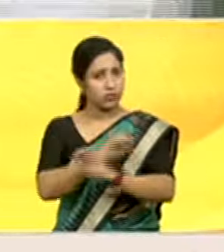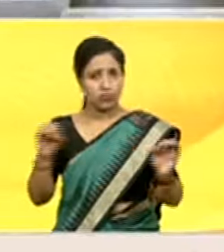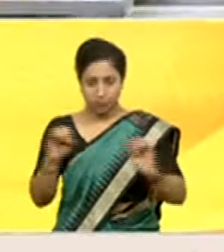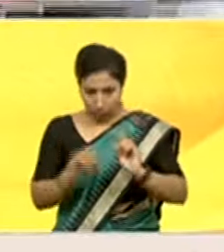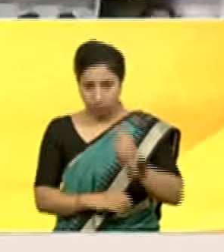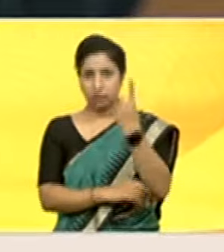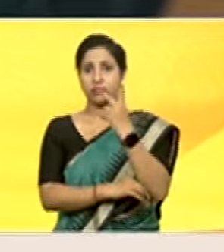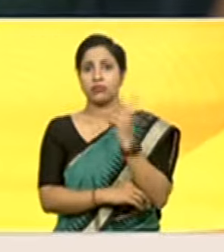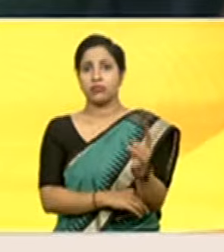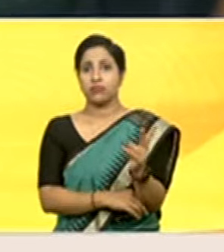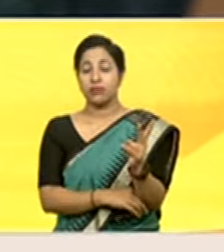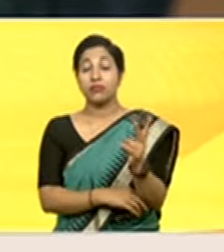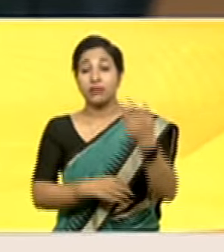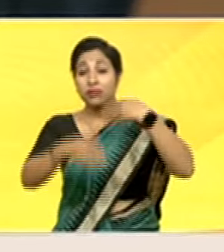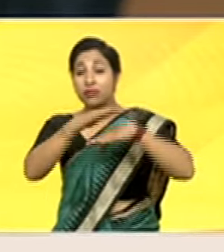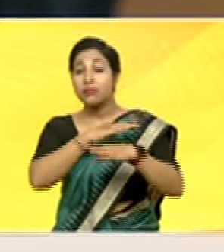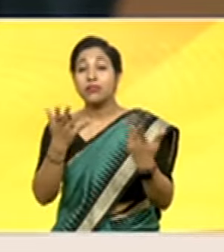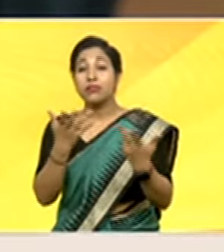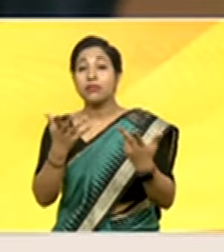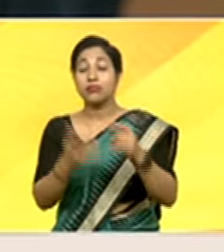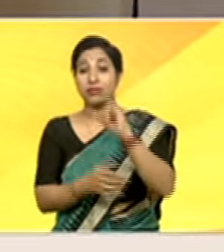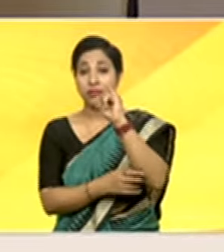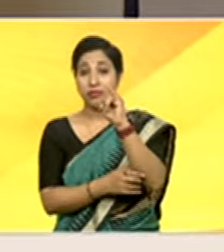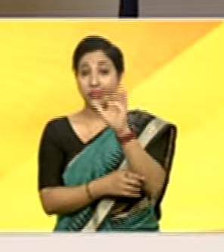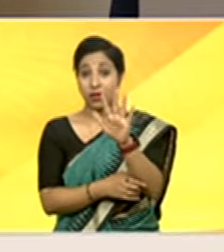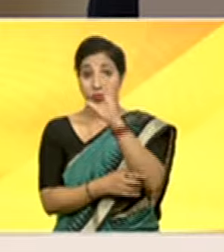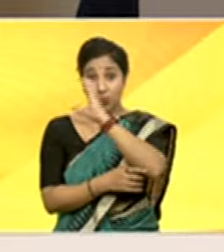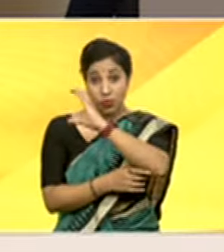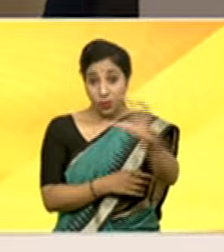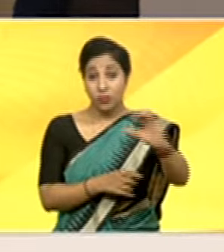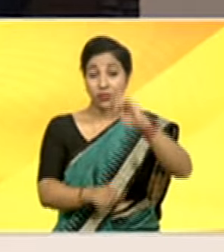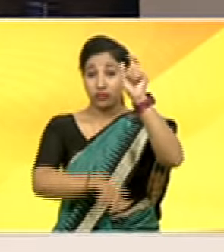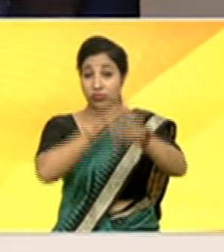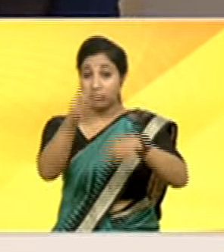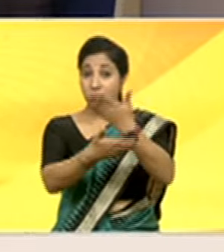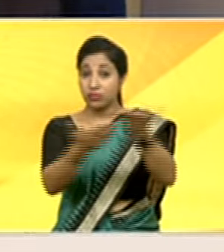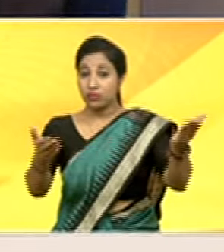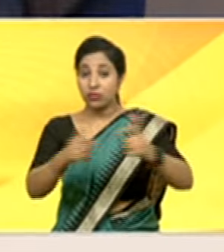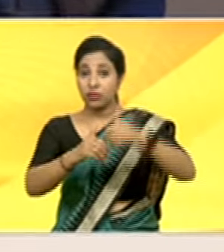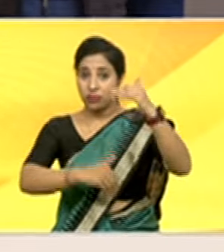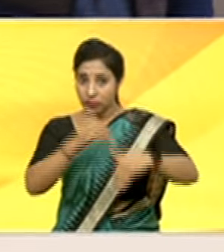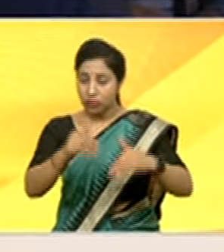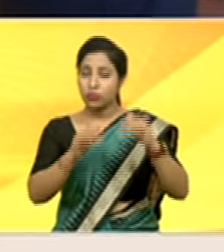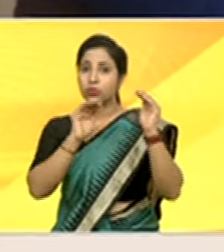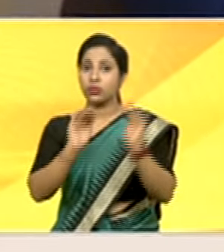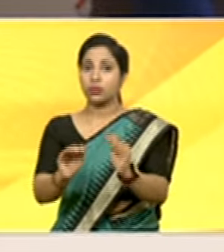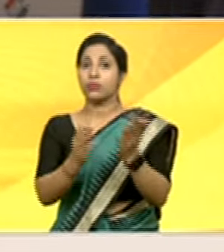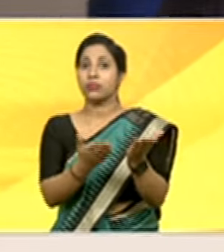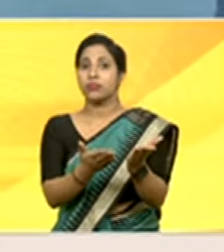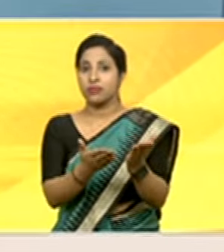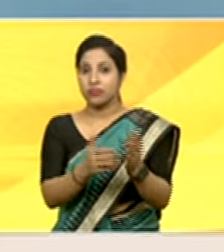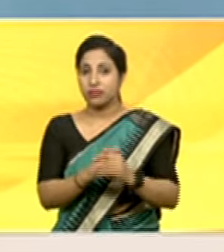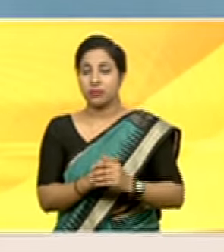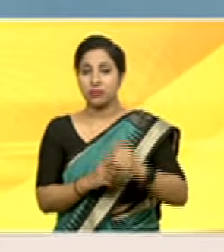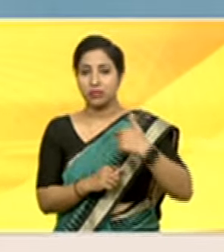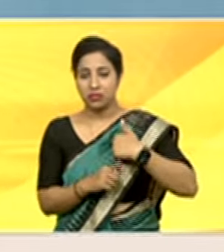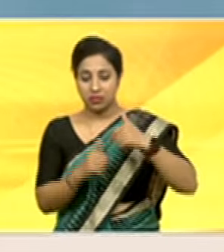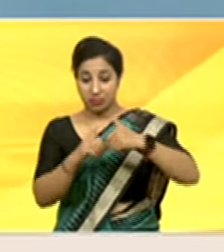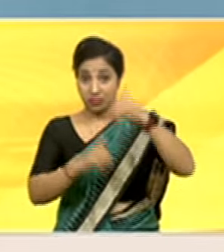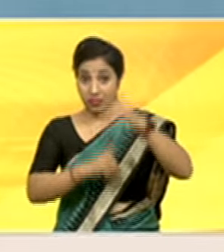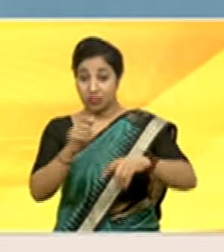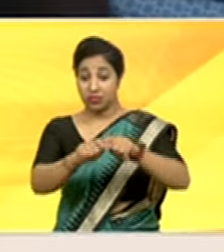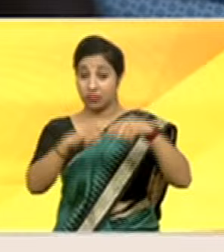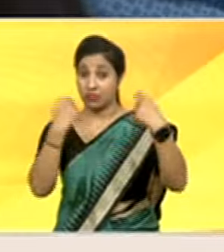जिसमें 65 करोड लोगों ने भोड डाले है मैं चुनाव